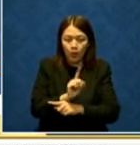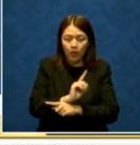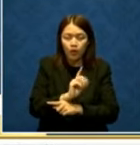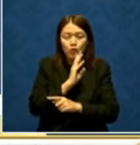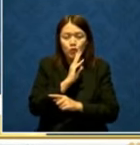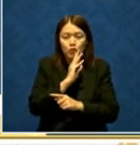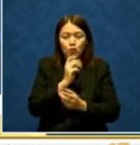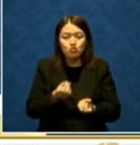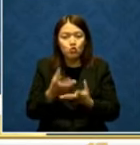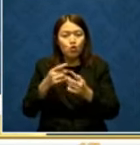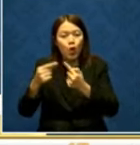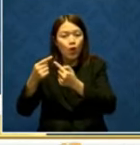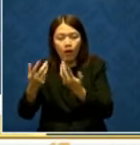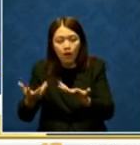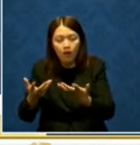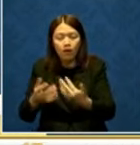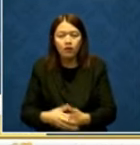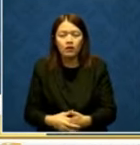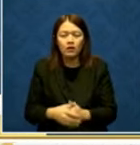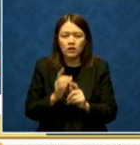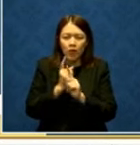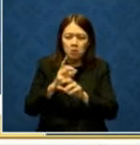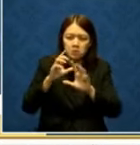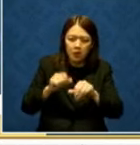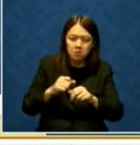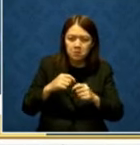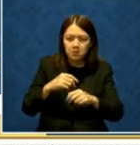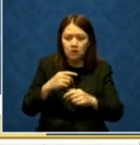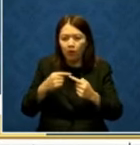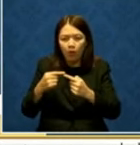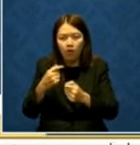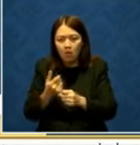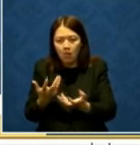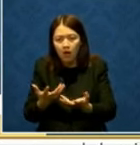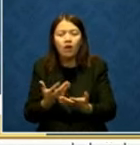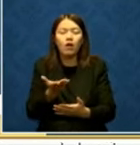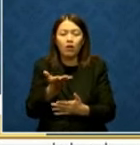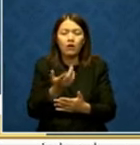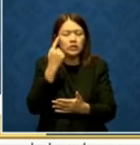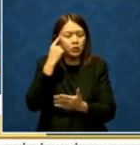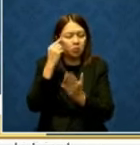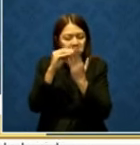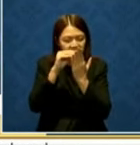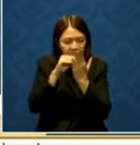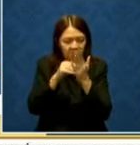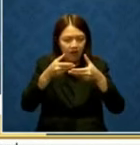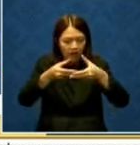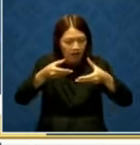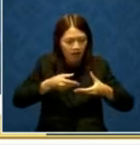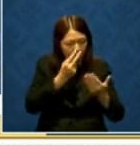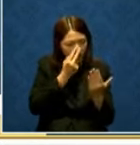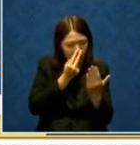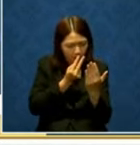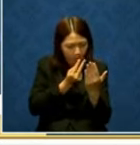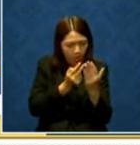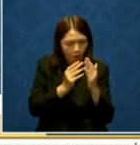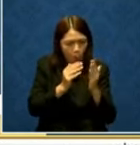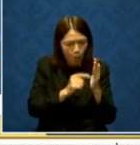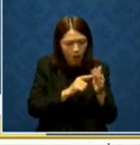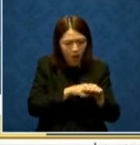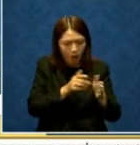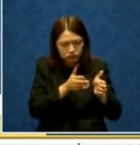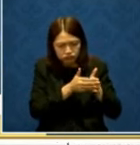ส่งเรื่องอย่างไรนะครับแล้วก็การติดตามจากหน่วยงานนั้นเนี่ยเป็นอย่างไรอยากให้ท่านระบุใส่ไปในรายงานเพื่อจะได้เห็นกรอบระยะ